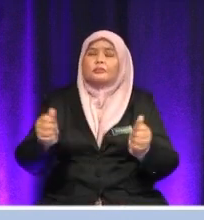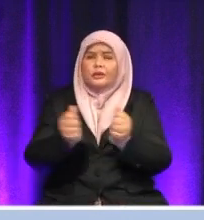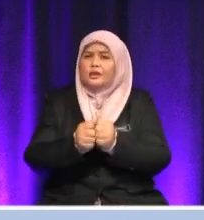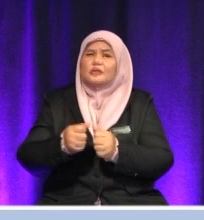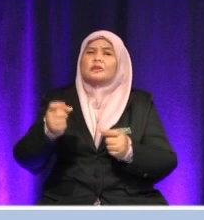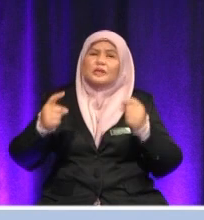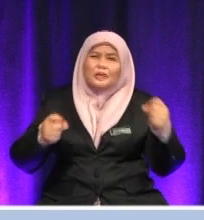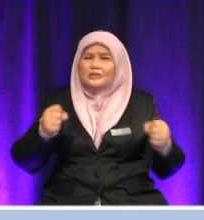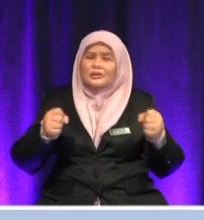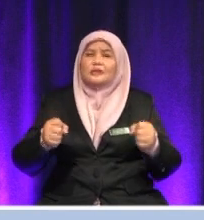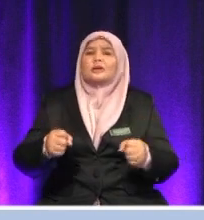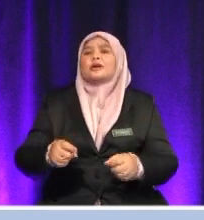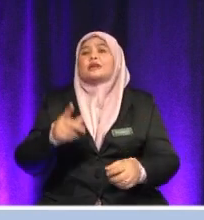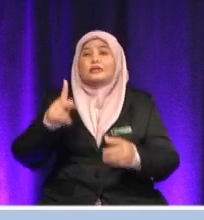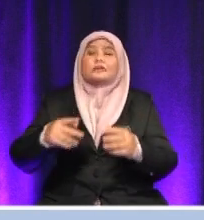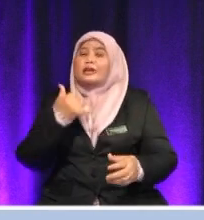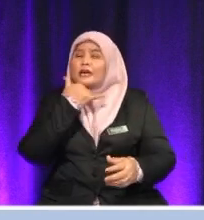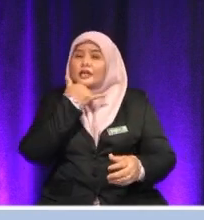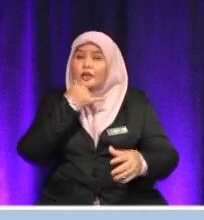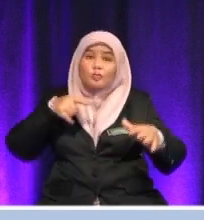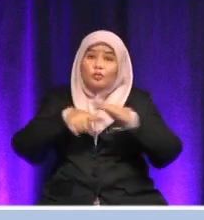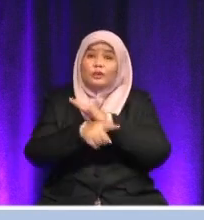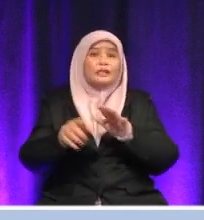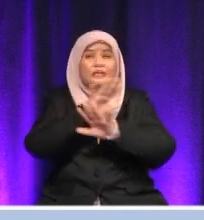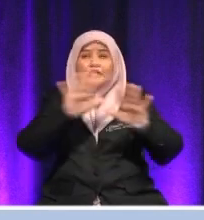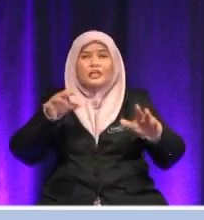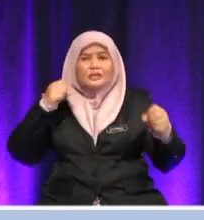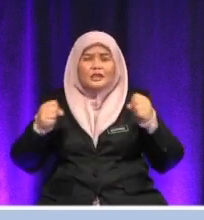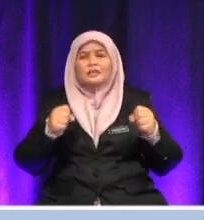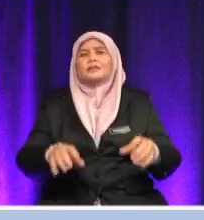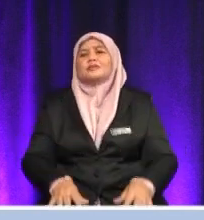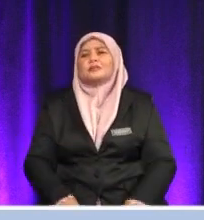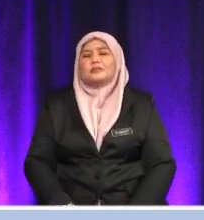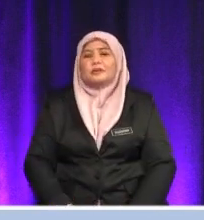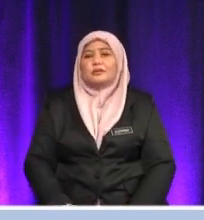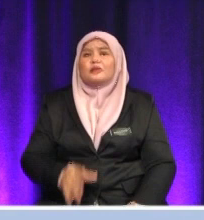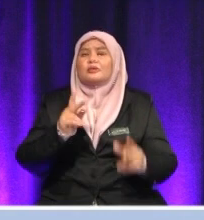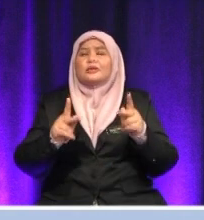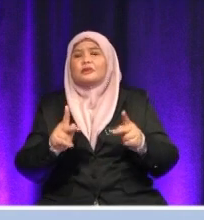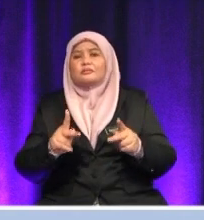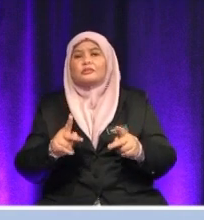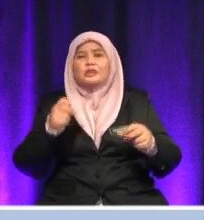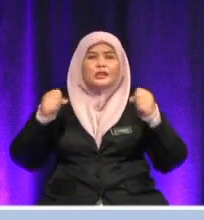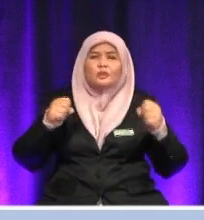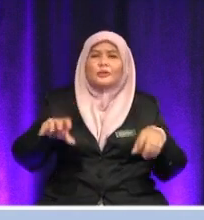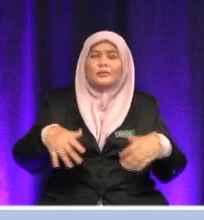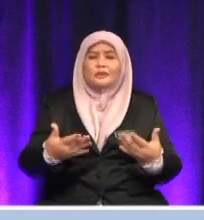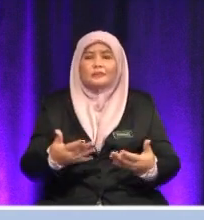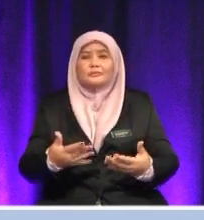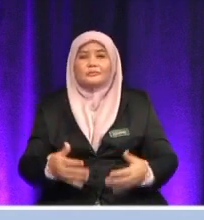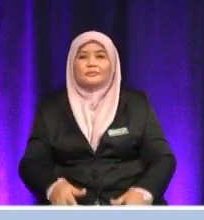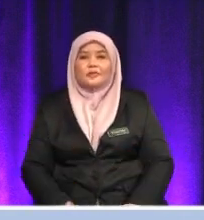kesalahan membunuh dengan tidak sengaja tetapi seolah-olah sengaja. Macam mana tu? Betul, Ustaz? Contoh macam